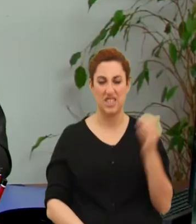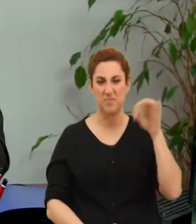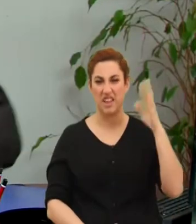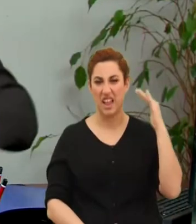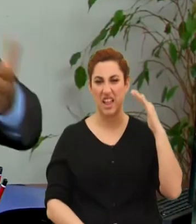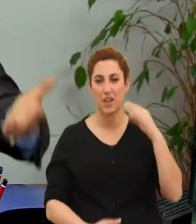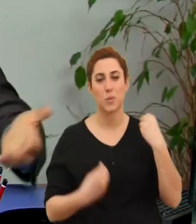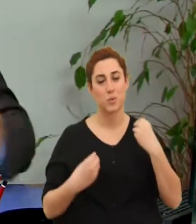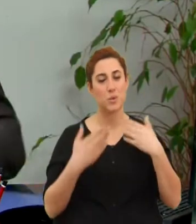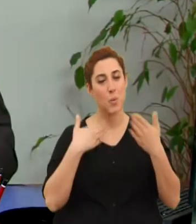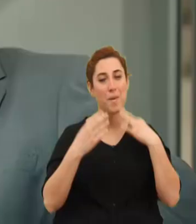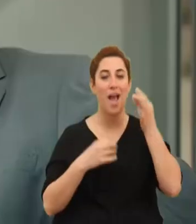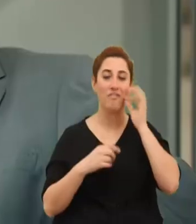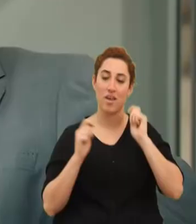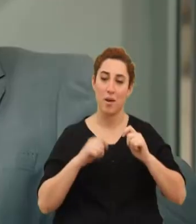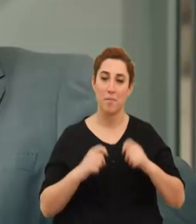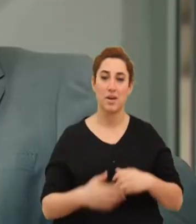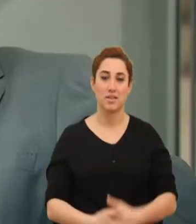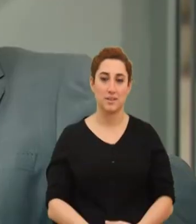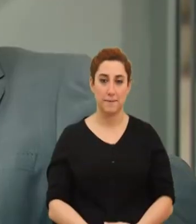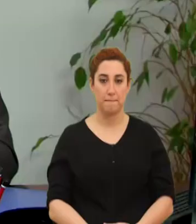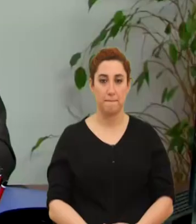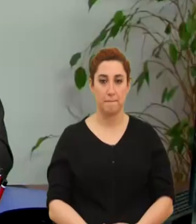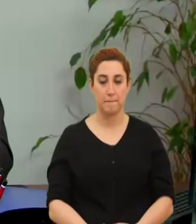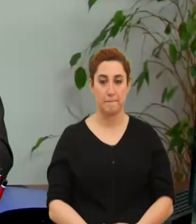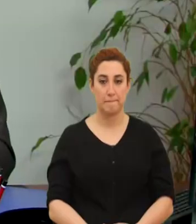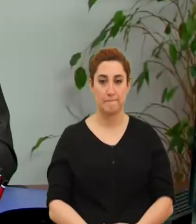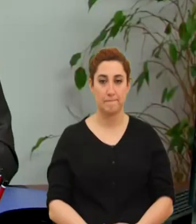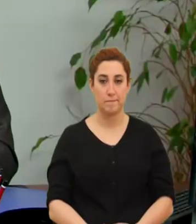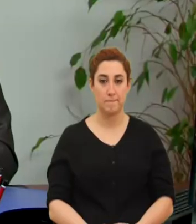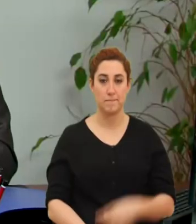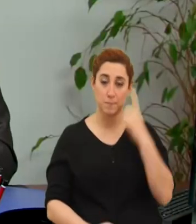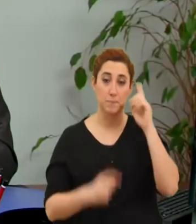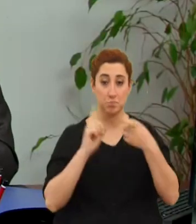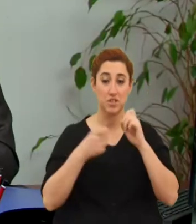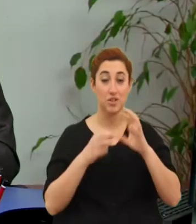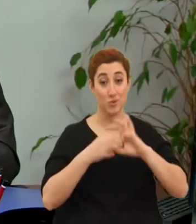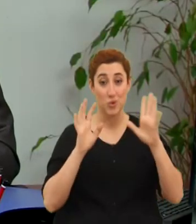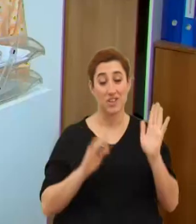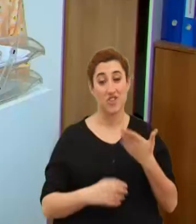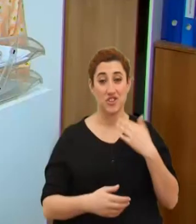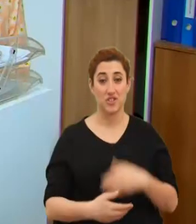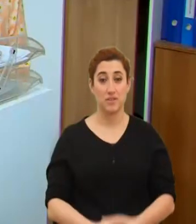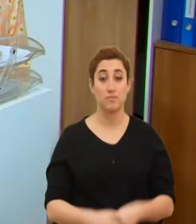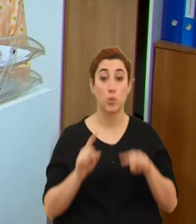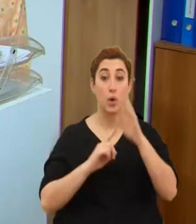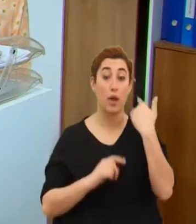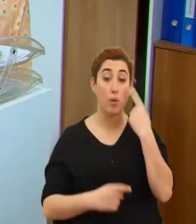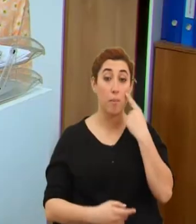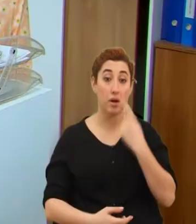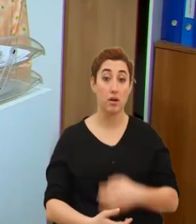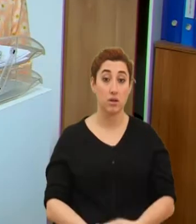Gelirler şimdi. Güzel güzel kahvemizi içeriz, sohbetimizi ederiz. Bilmeceyi de çözseydik. Nurhan geliyor